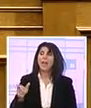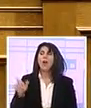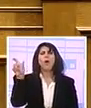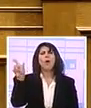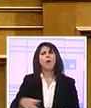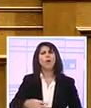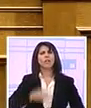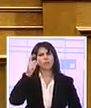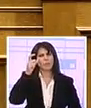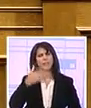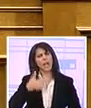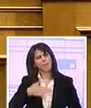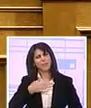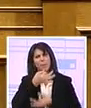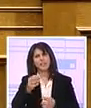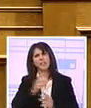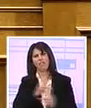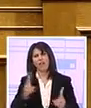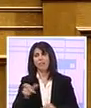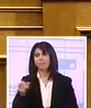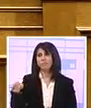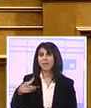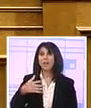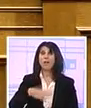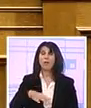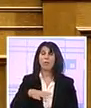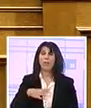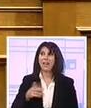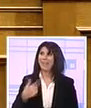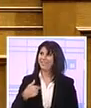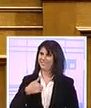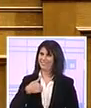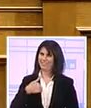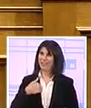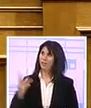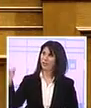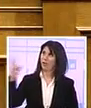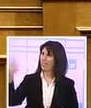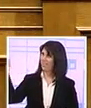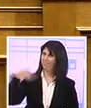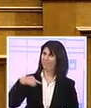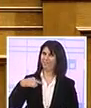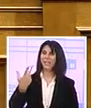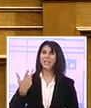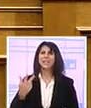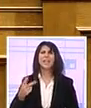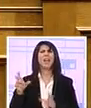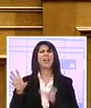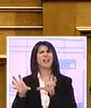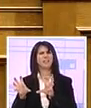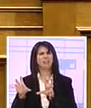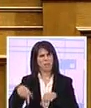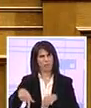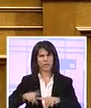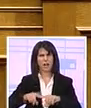κουβέντες, προκειμένου να γίνει ο νέος εκλεκτός της Τρόικας και του μηδιακού συστήματος, του μηδιακού κατεστημένου στη